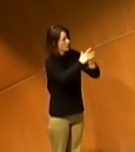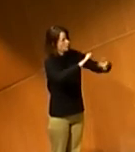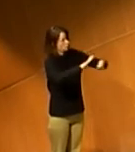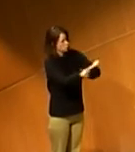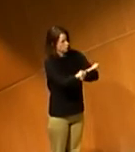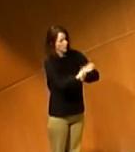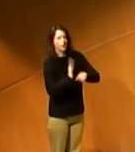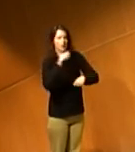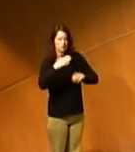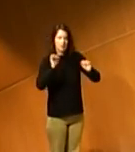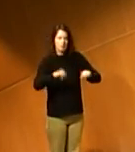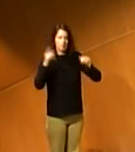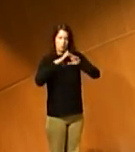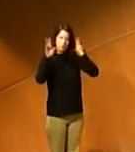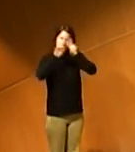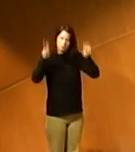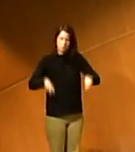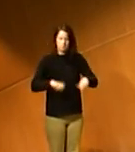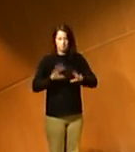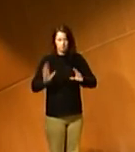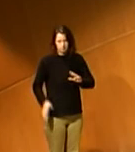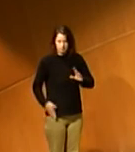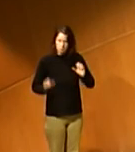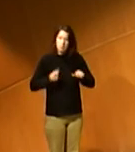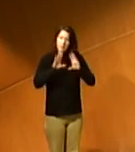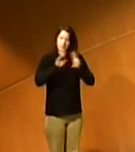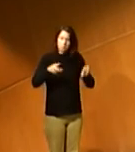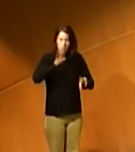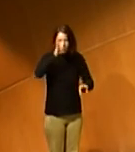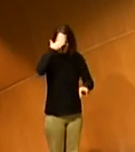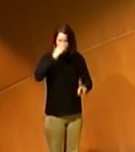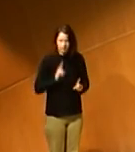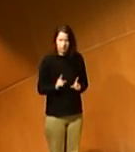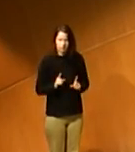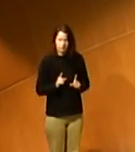pour avoir le diplôme, un diplôme reconnu.